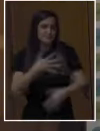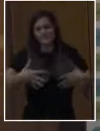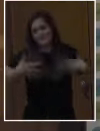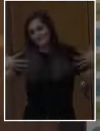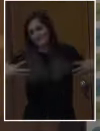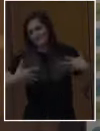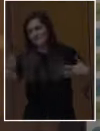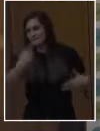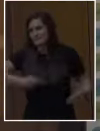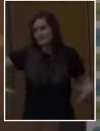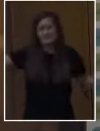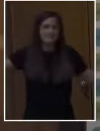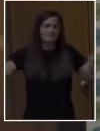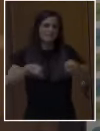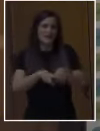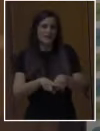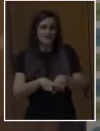βρίσκομαι ανάμεσά σας.